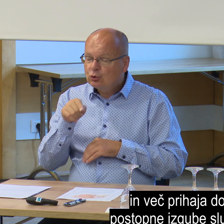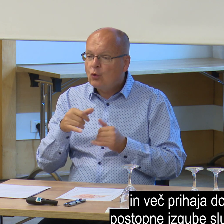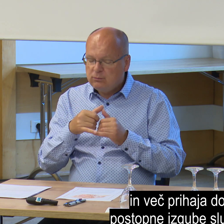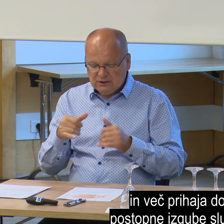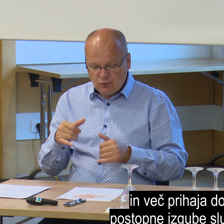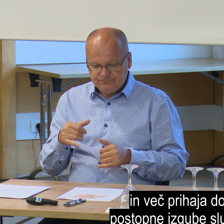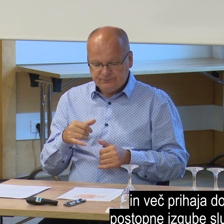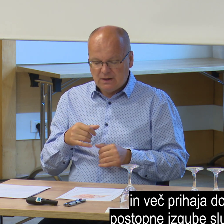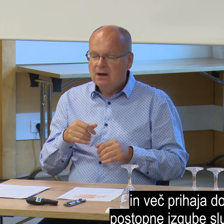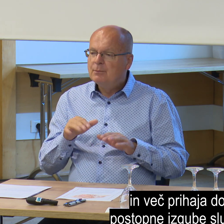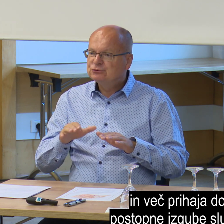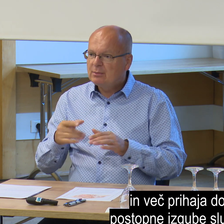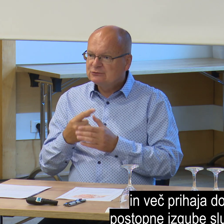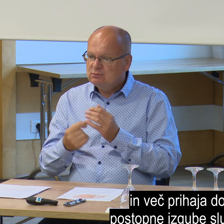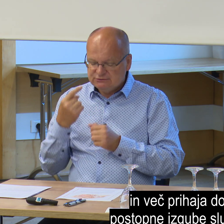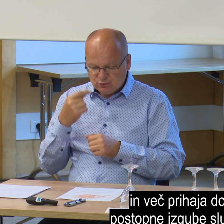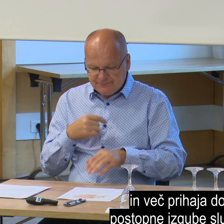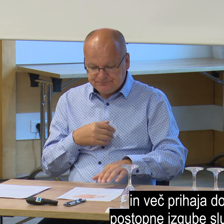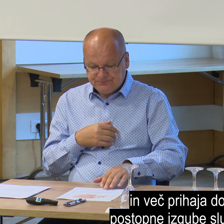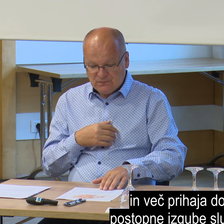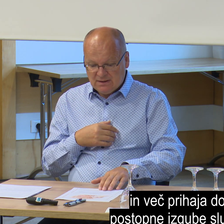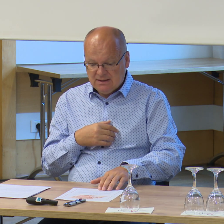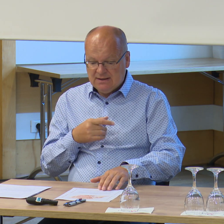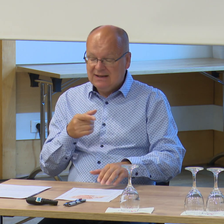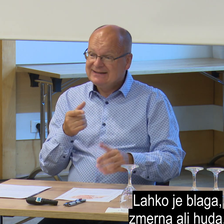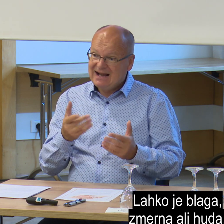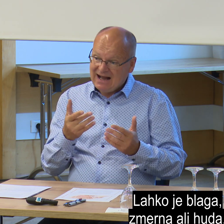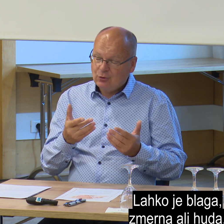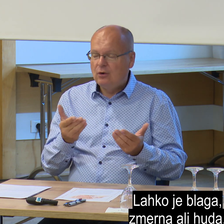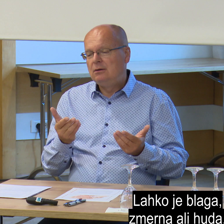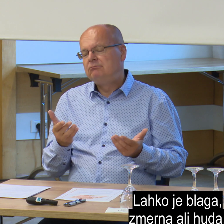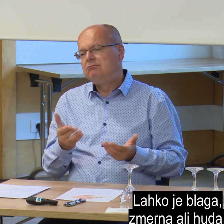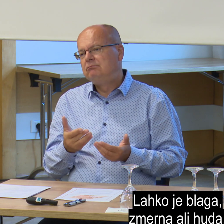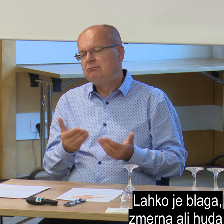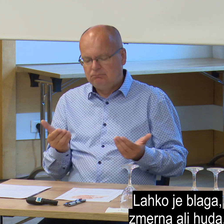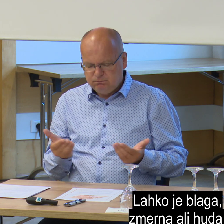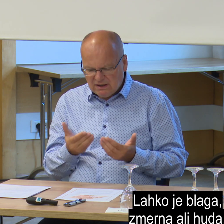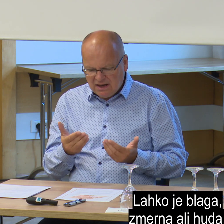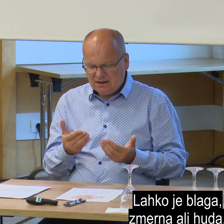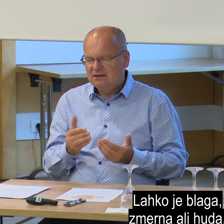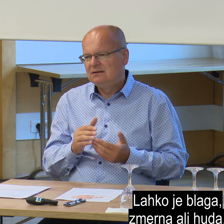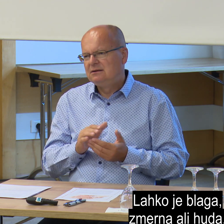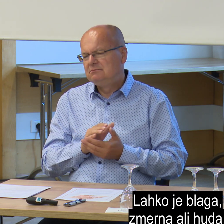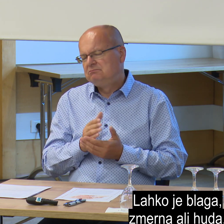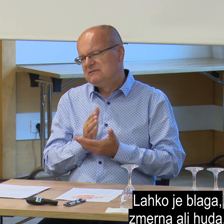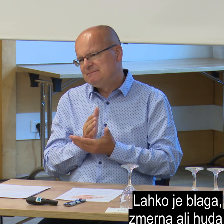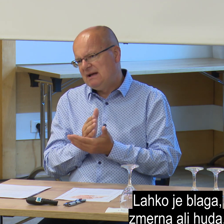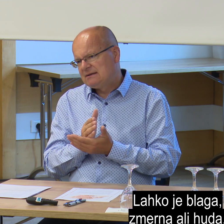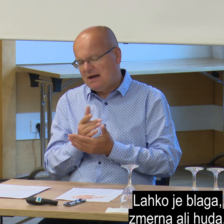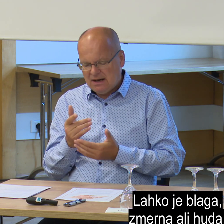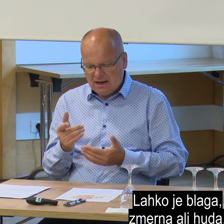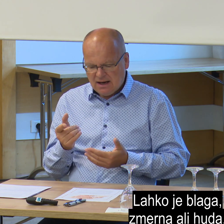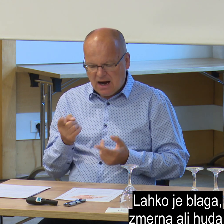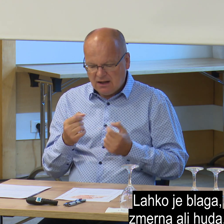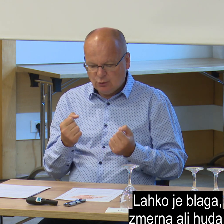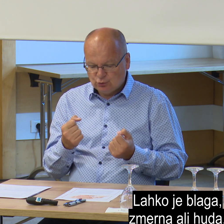polovici ljudi, ki so v starosti 75 let in več, prihaja do postopne izgube sluha. Ta izguba